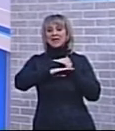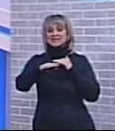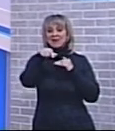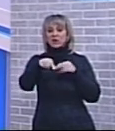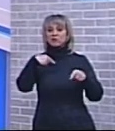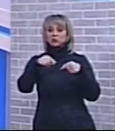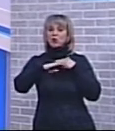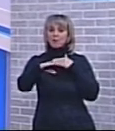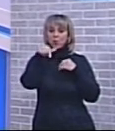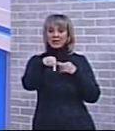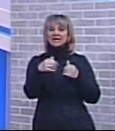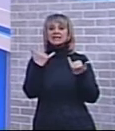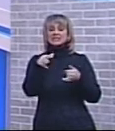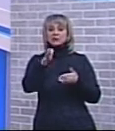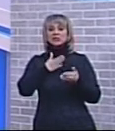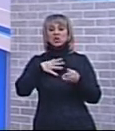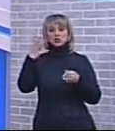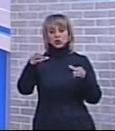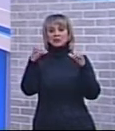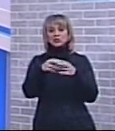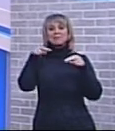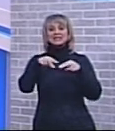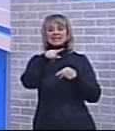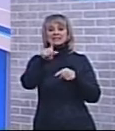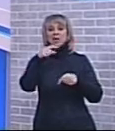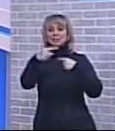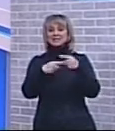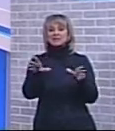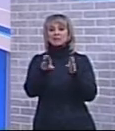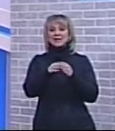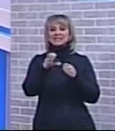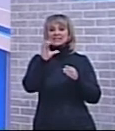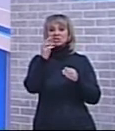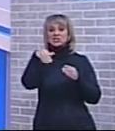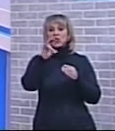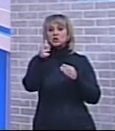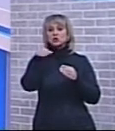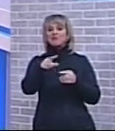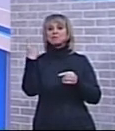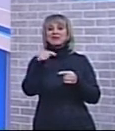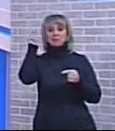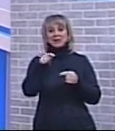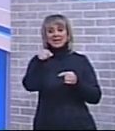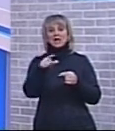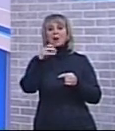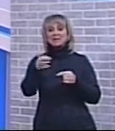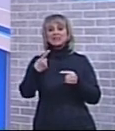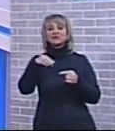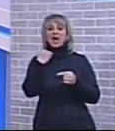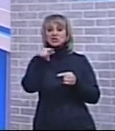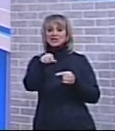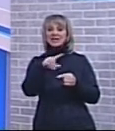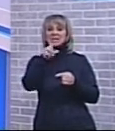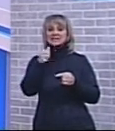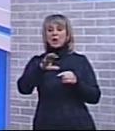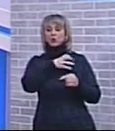основания футбольного поля. Сегодня наша съемочная группа проследила за процессом вместе с Сергеем Седашом, впервые приехавшим на объект в качестве